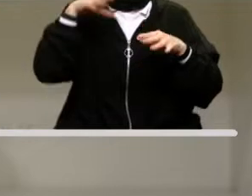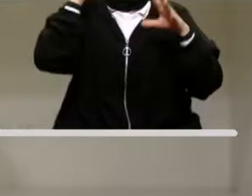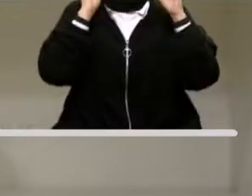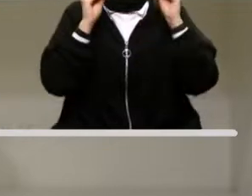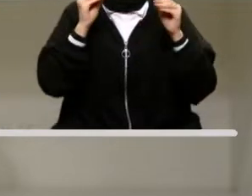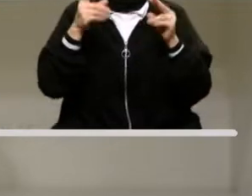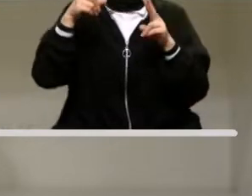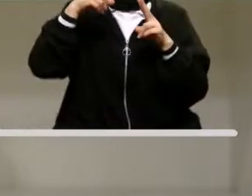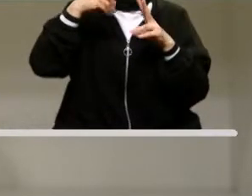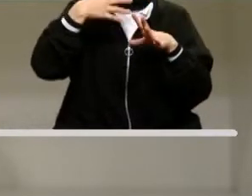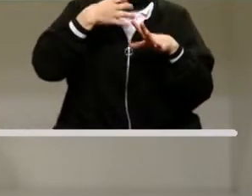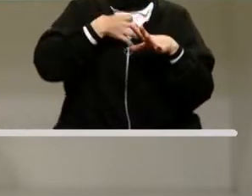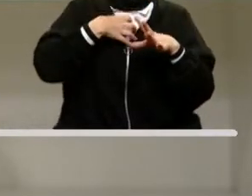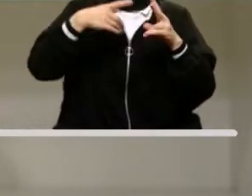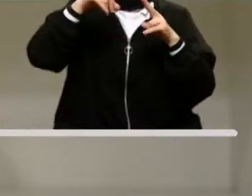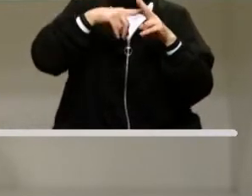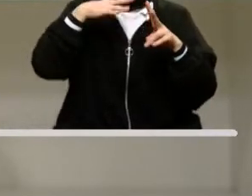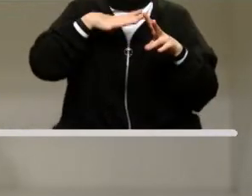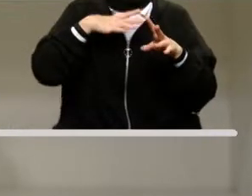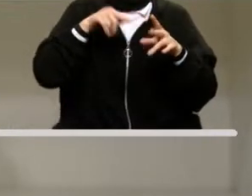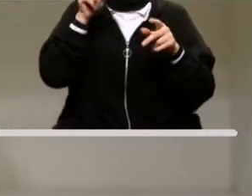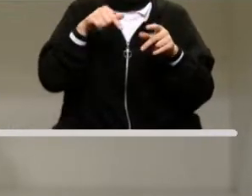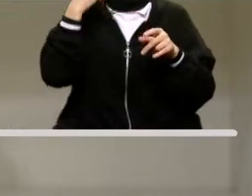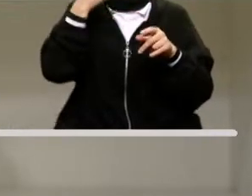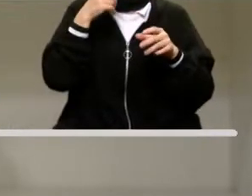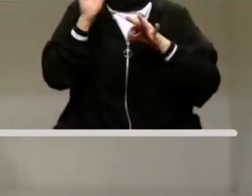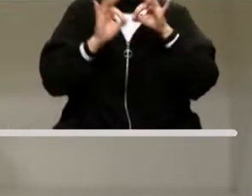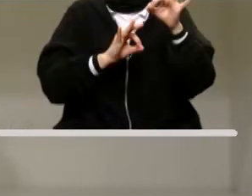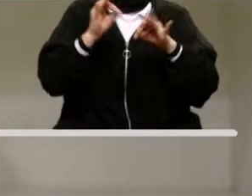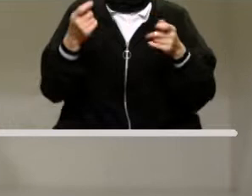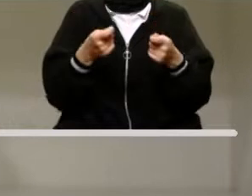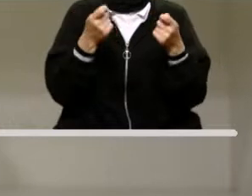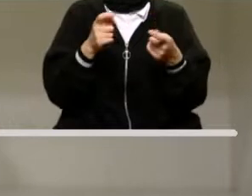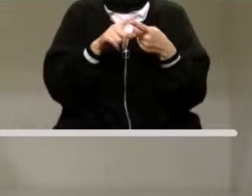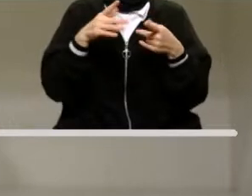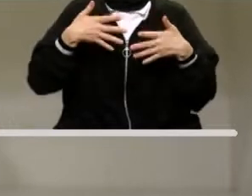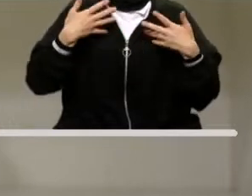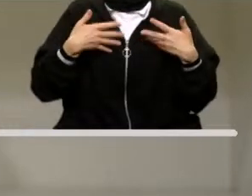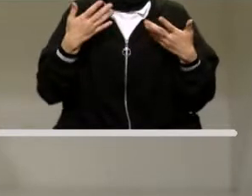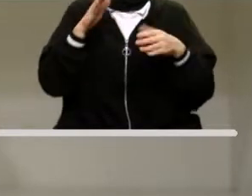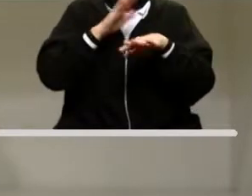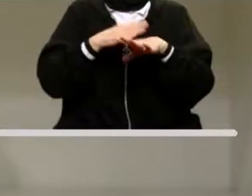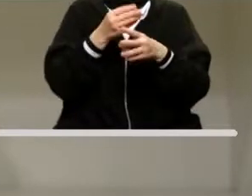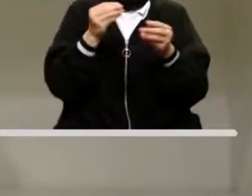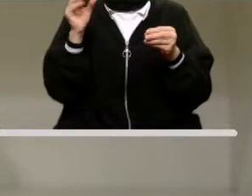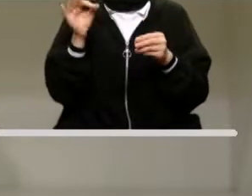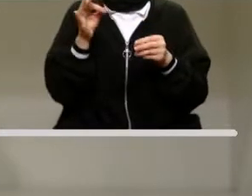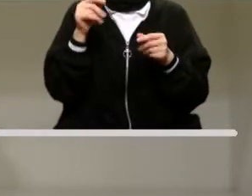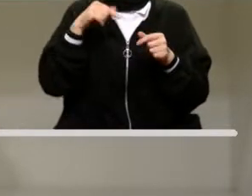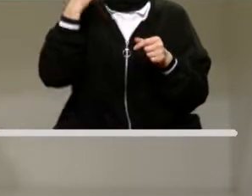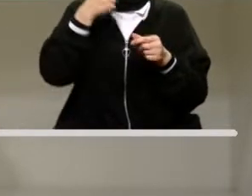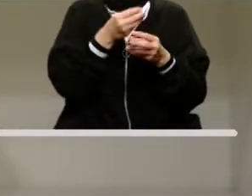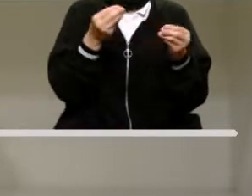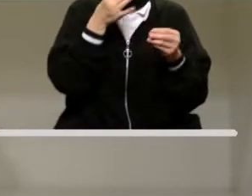aslında bu sürdürülebilir olması, o devamlılık olması ve zevkle, isteyerek yapmak, yönelmek çok ama çok kıymetli. O yüzden çok teşekkür